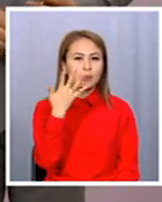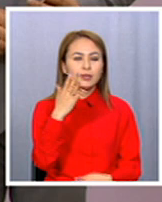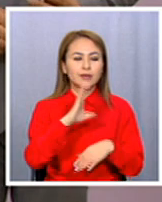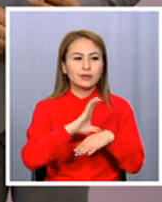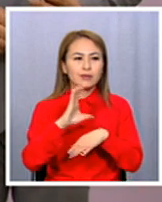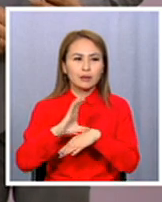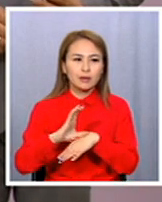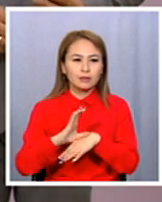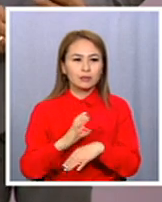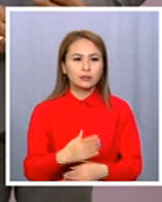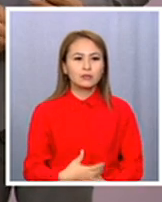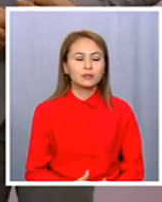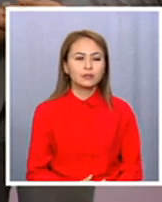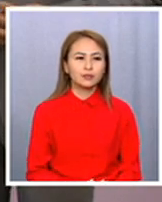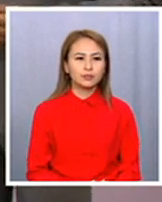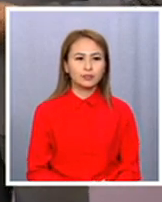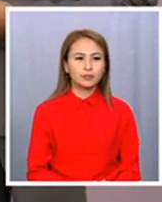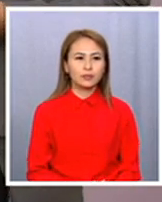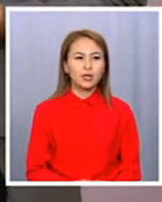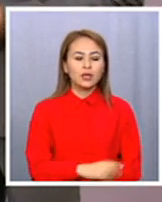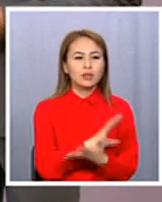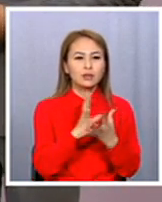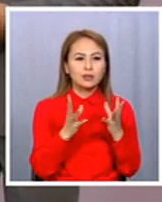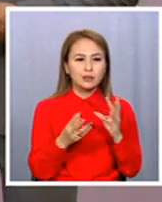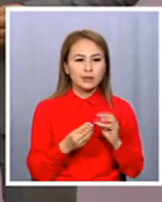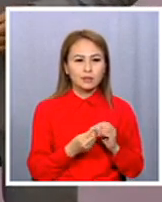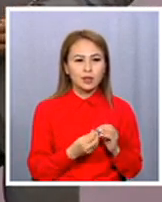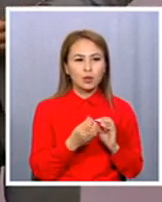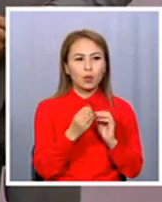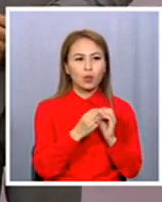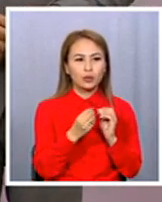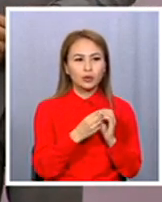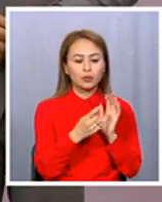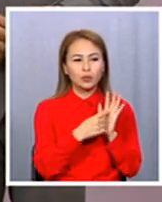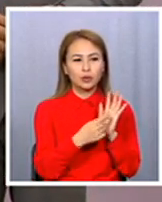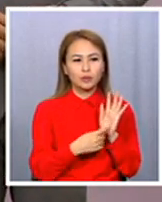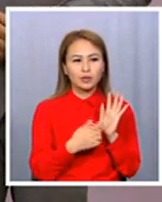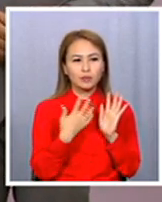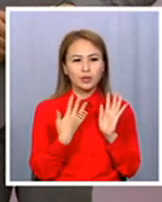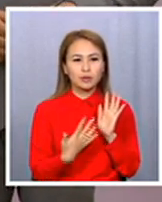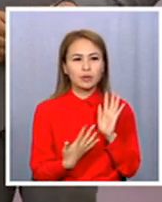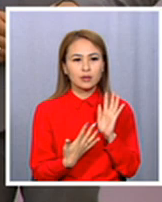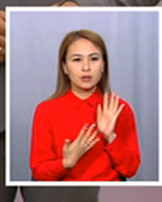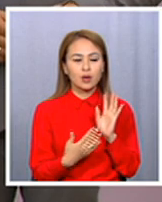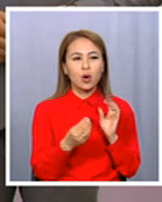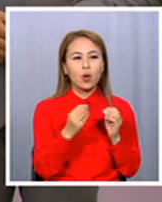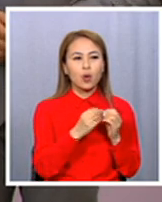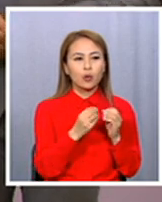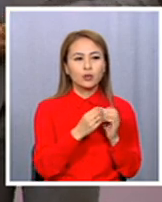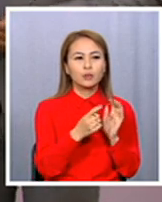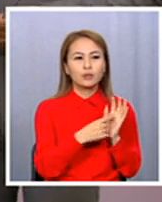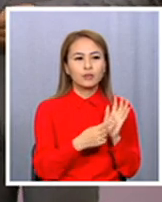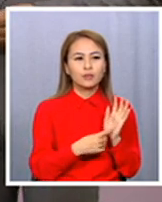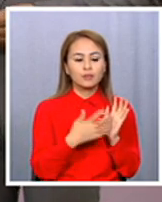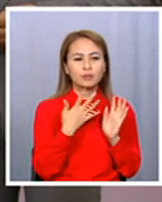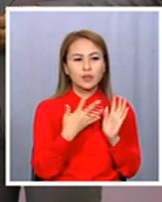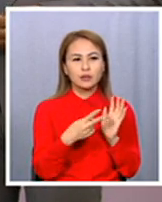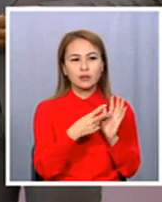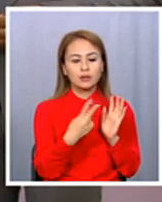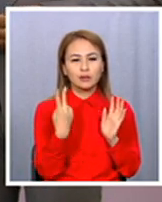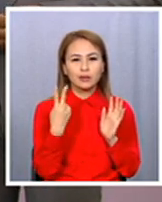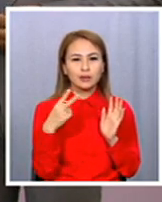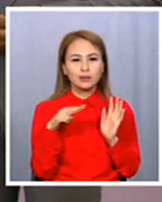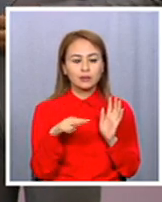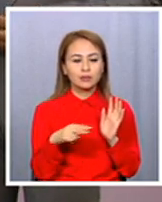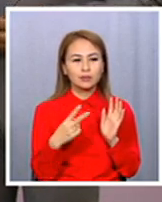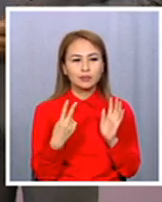белгілі. Демек, 10-ды 5-ге бөлеміз. 10 мен 5-тің бөлінісі 2-ге